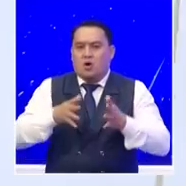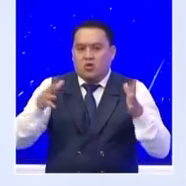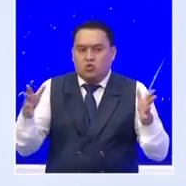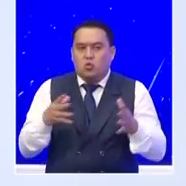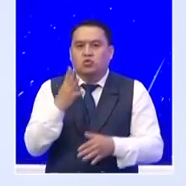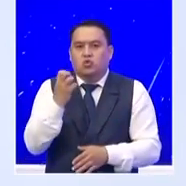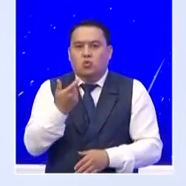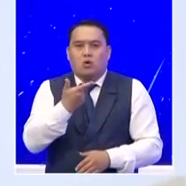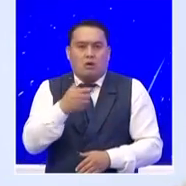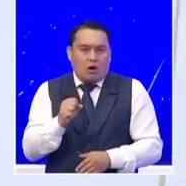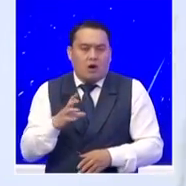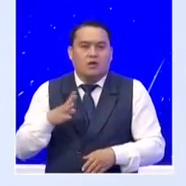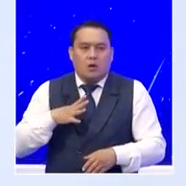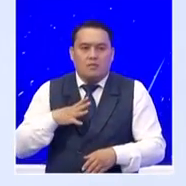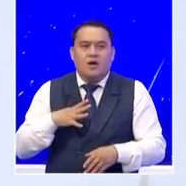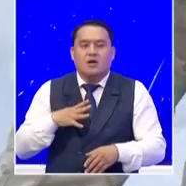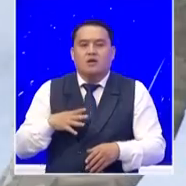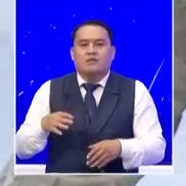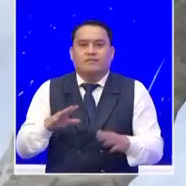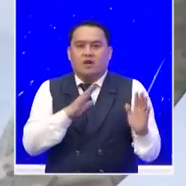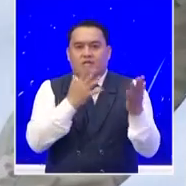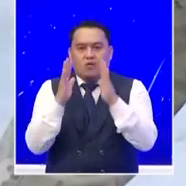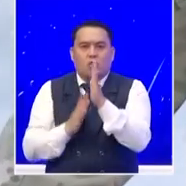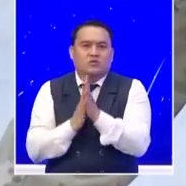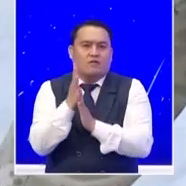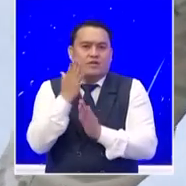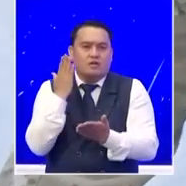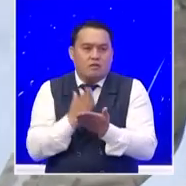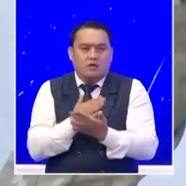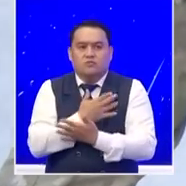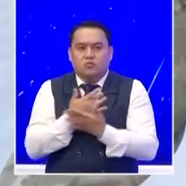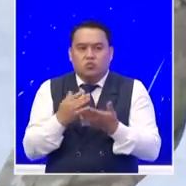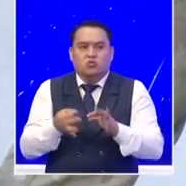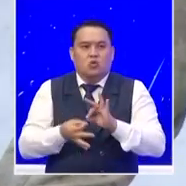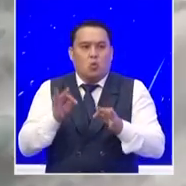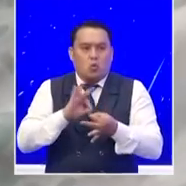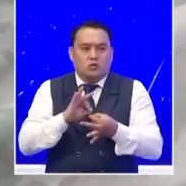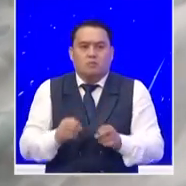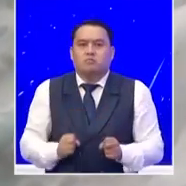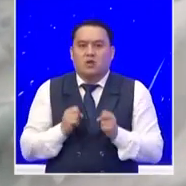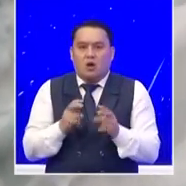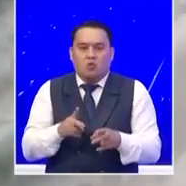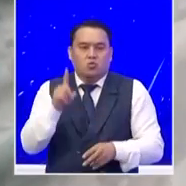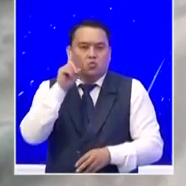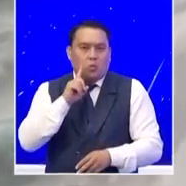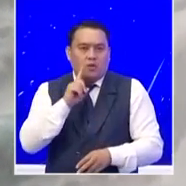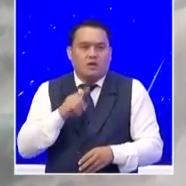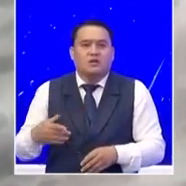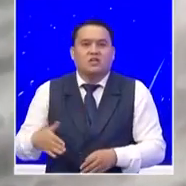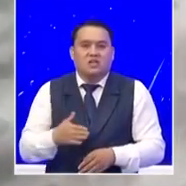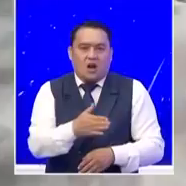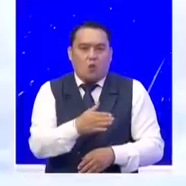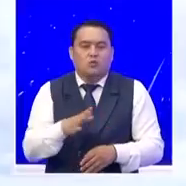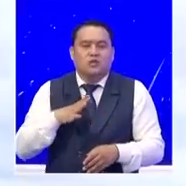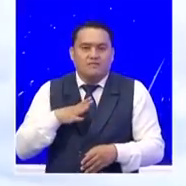порядка 400 гектаров, с протоками и камышовыми зарослями, что в некоторой степени на руку браконьерам. Вот и в период нереста